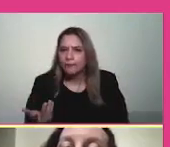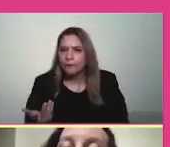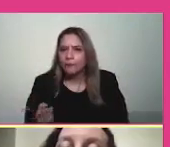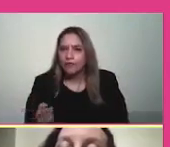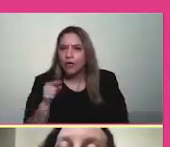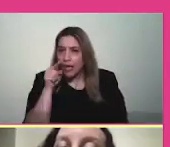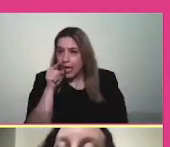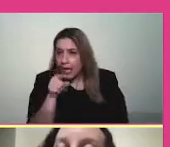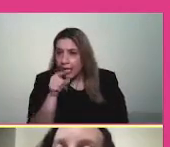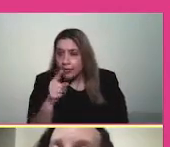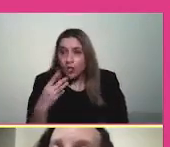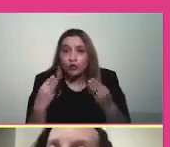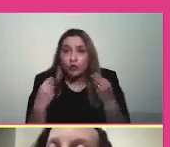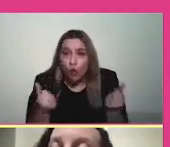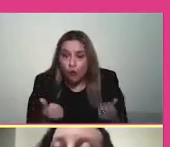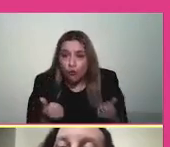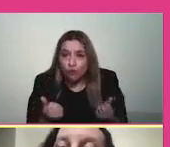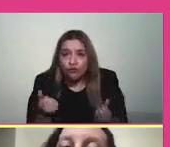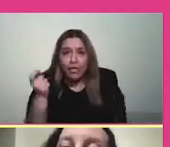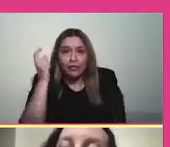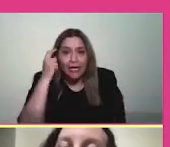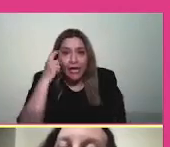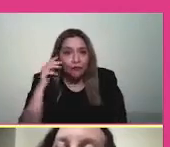εσύ να μας κάνεις να καταλάβουμε